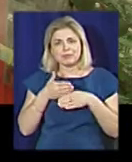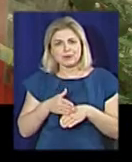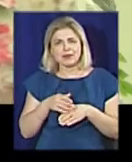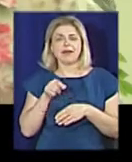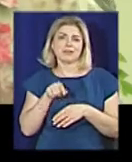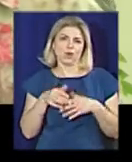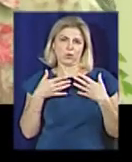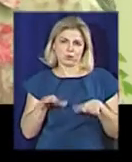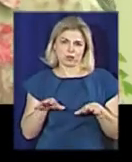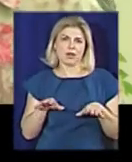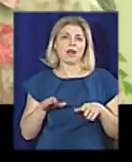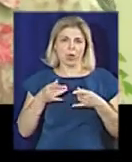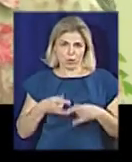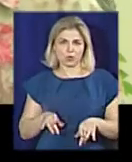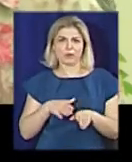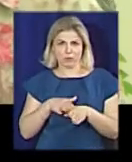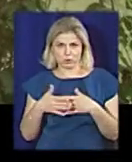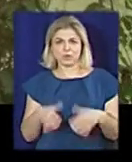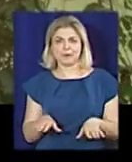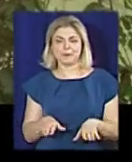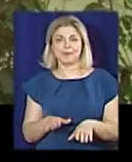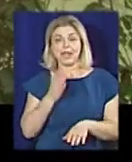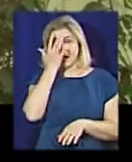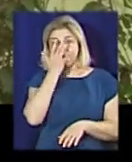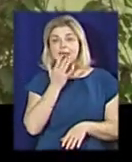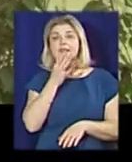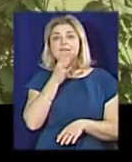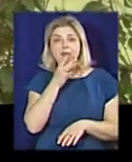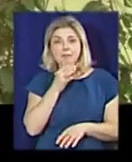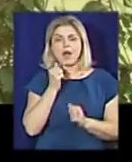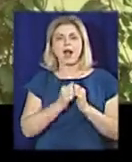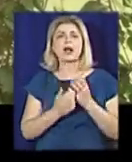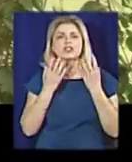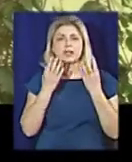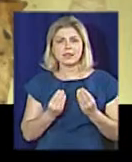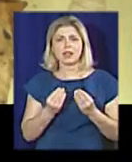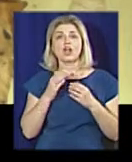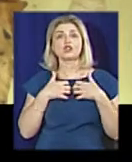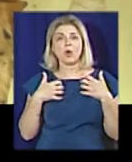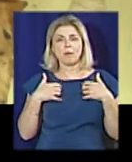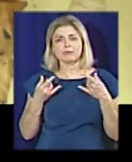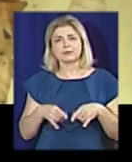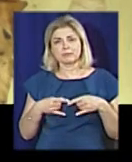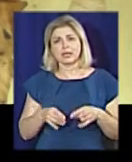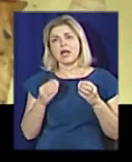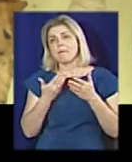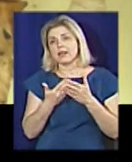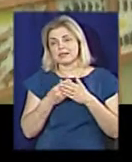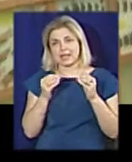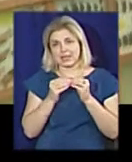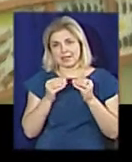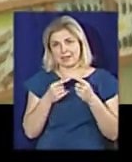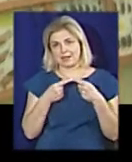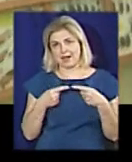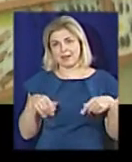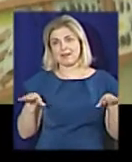вони вже народилися. У літні часи щодня у зоопарку вилуплюється близько 10 різних метеликів.